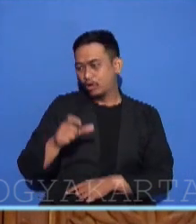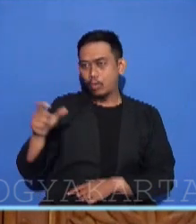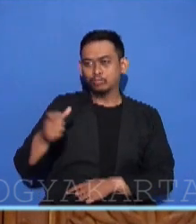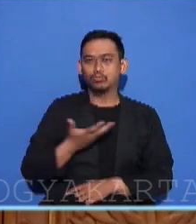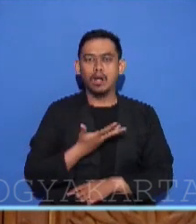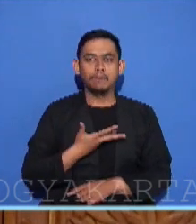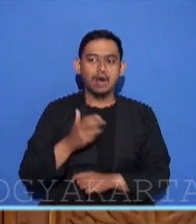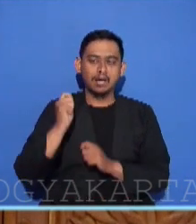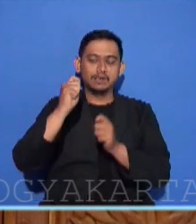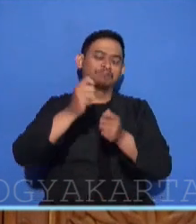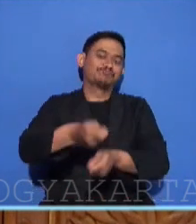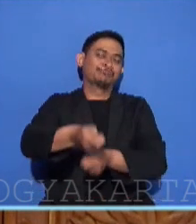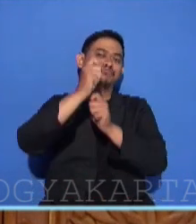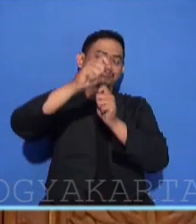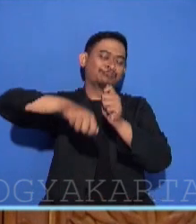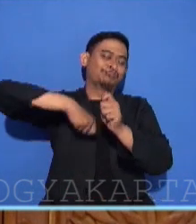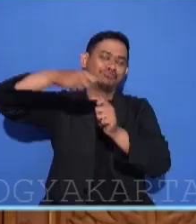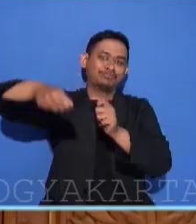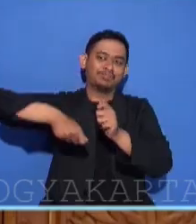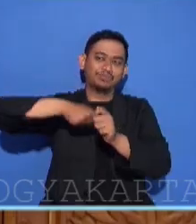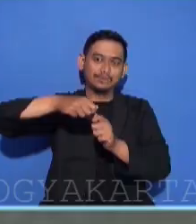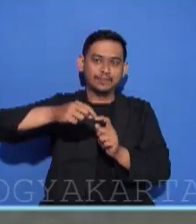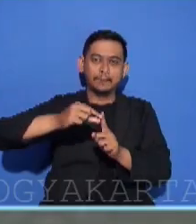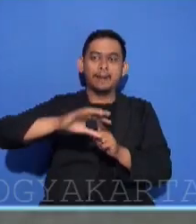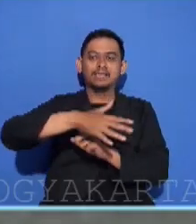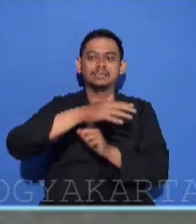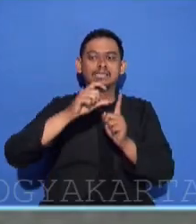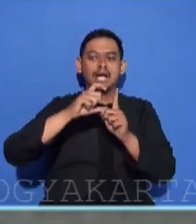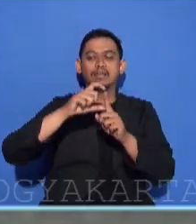Pasiran pesisir Dewaruci